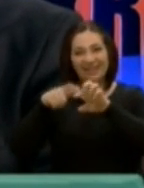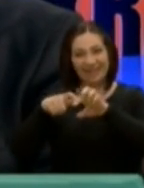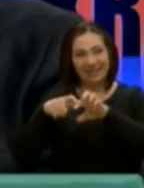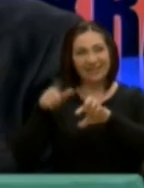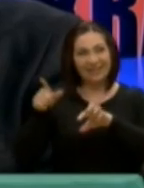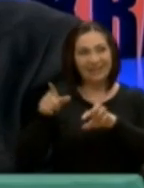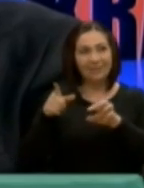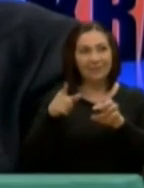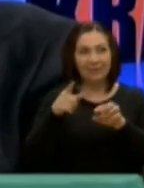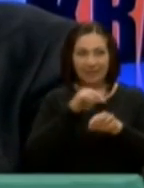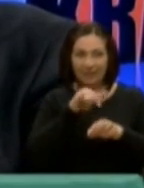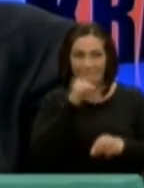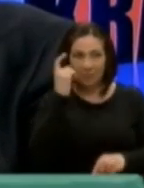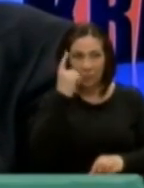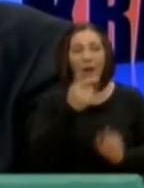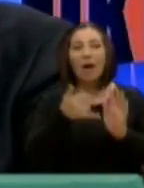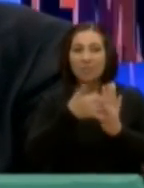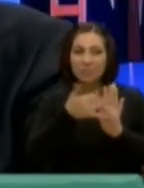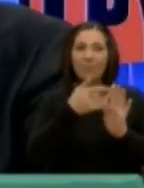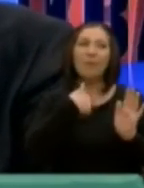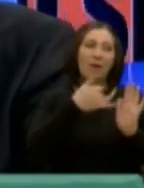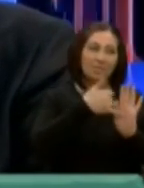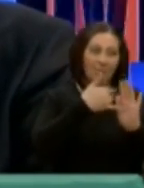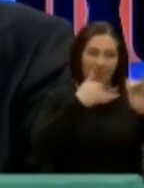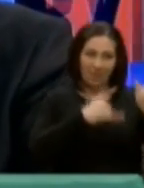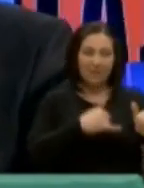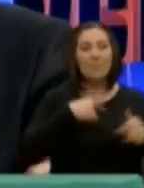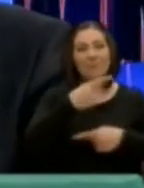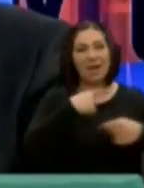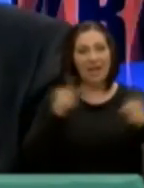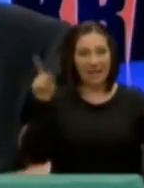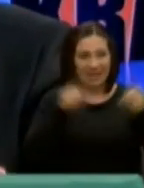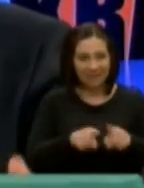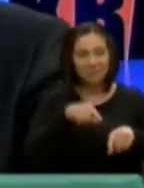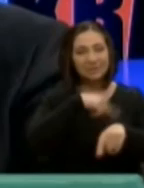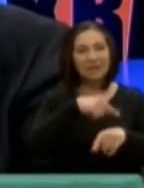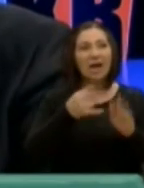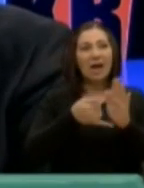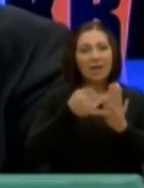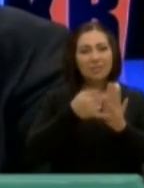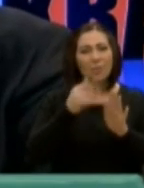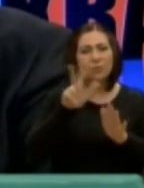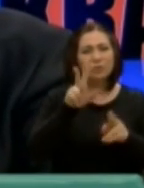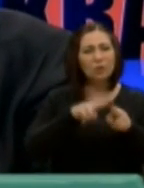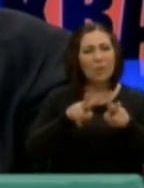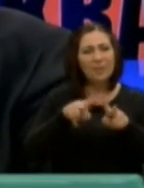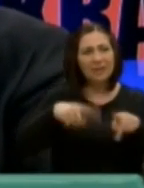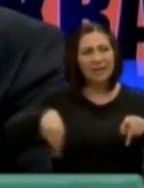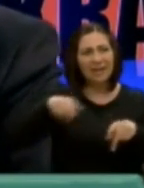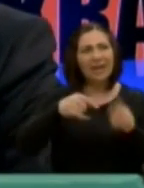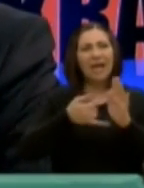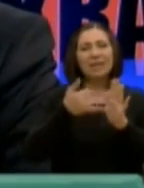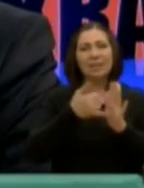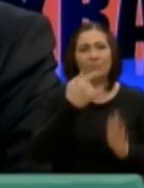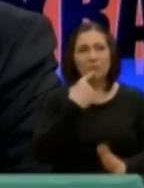Antepli. Antepli olduğu için. Erdene Gaziantepliyim. Bir araya geldiniz. Harfetliyim diyorum ya, Gaziantep 30 kilometre olduğu için Gaziantepliyim diyor.